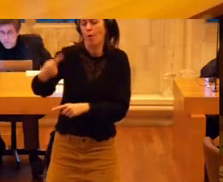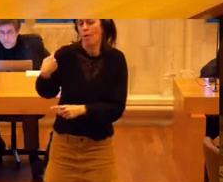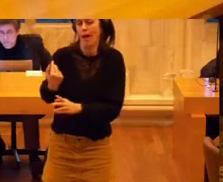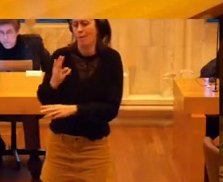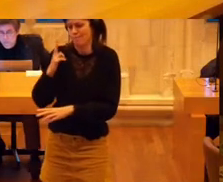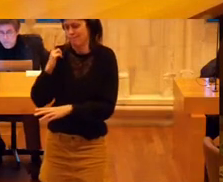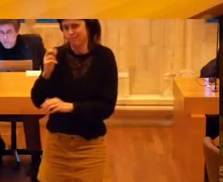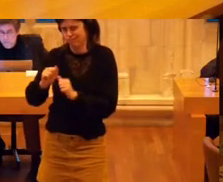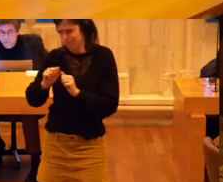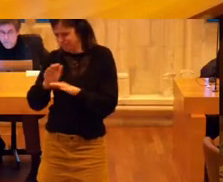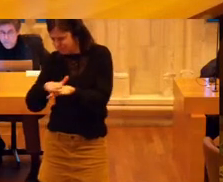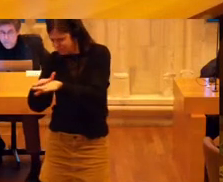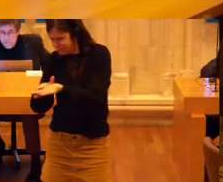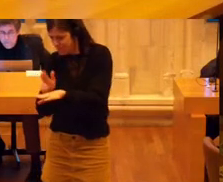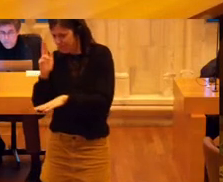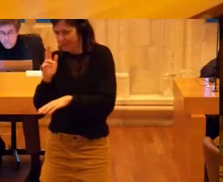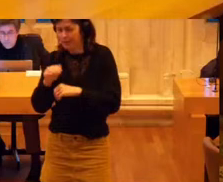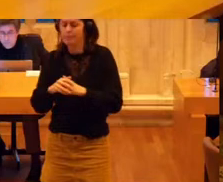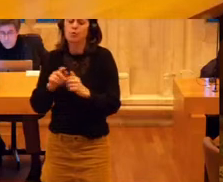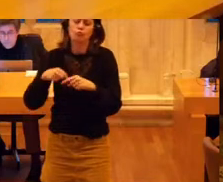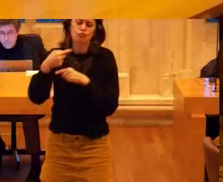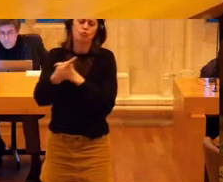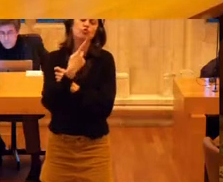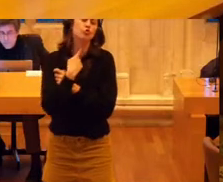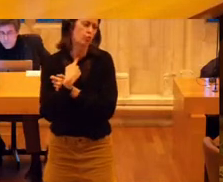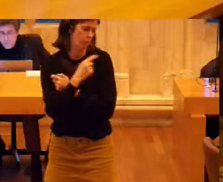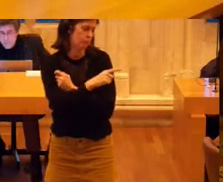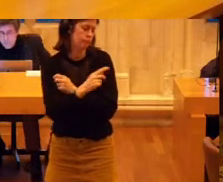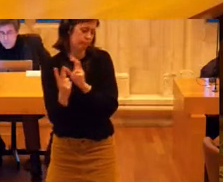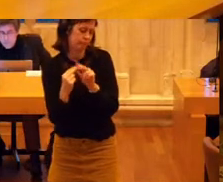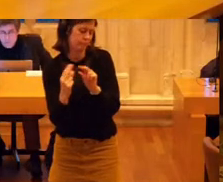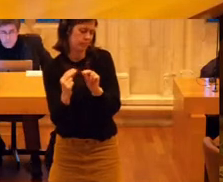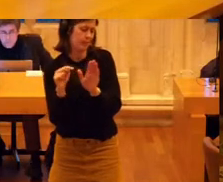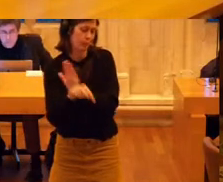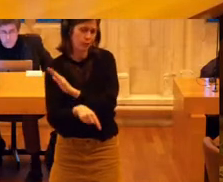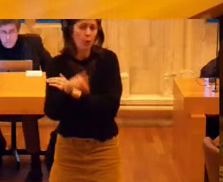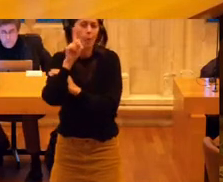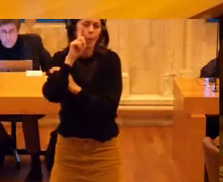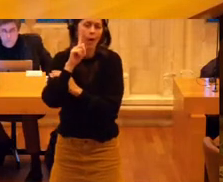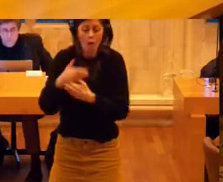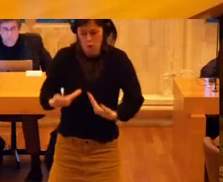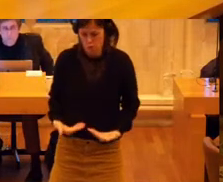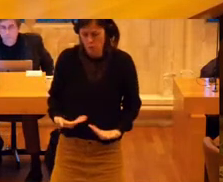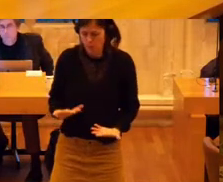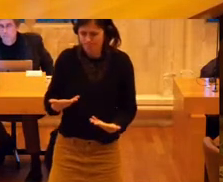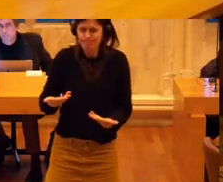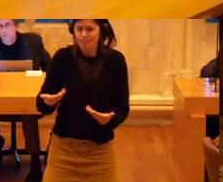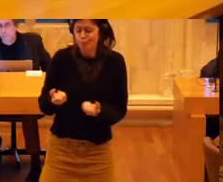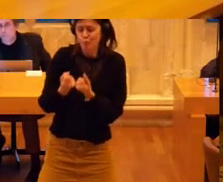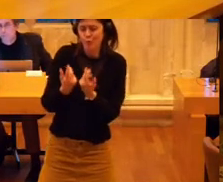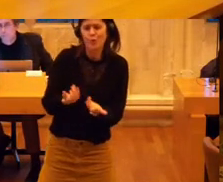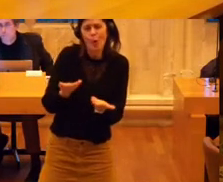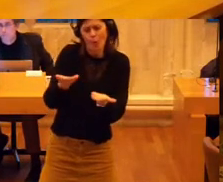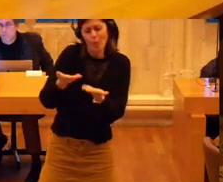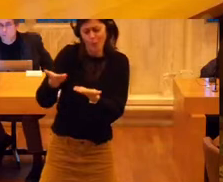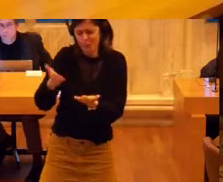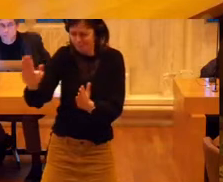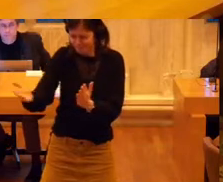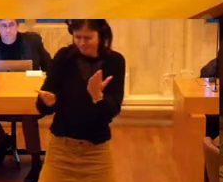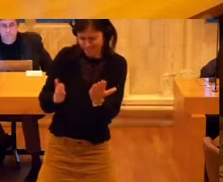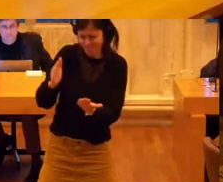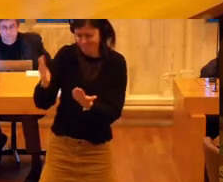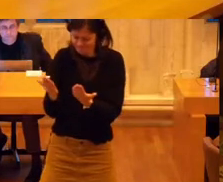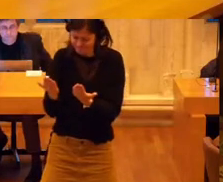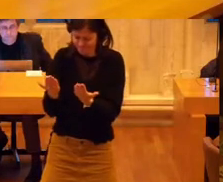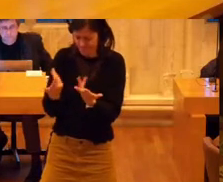que actuellement nous sommes en train d'étudier toutes les propositions que nous avons reçues concernant notre appel